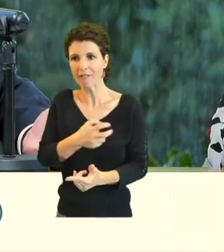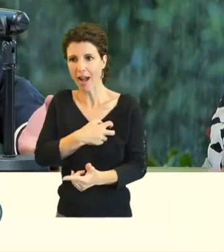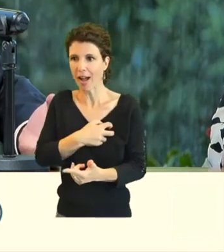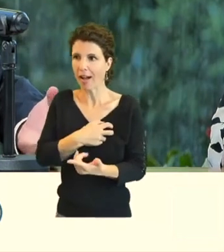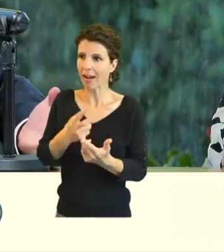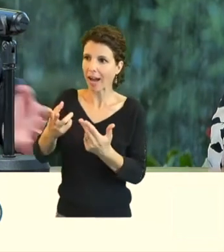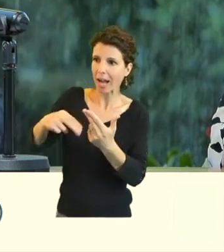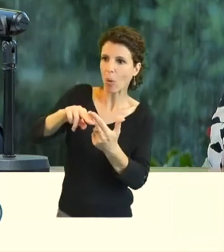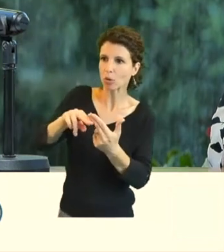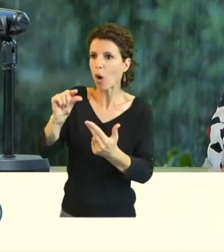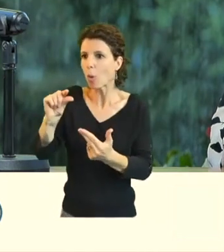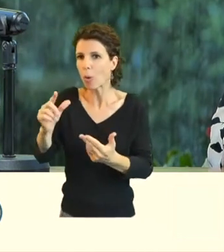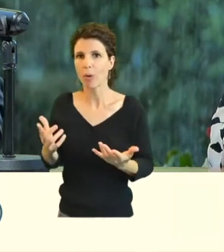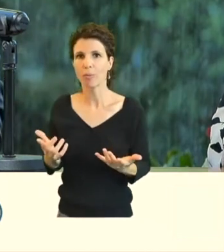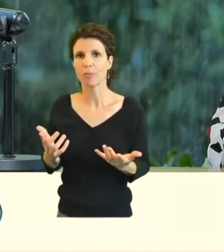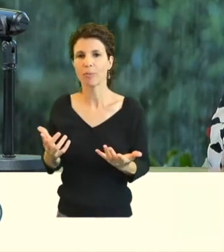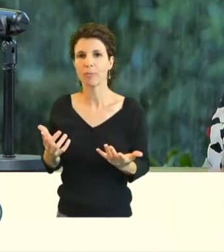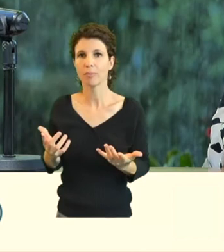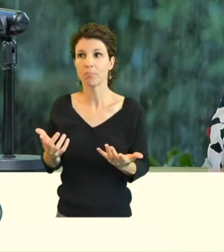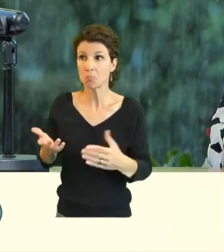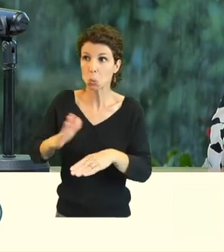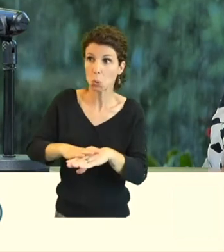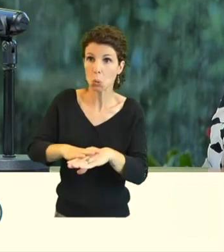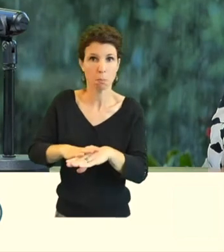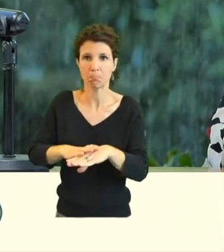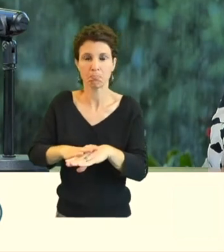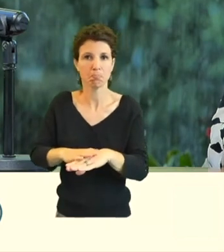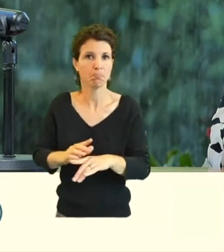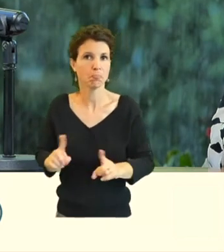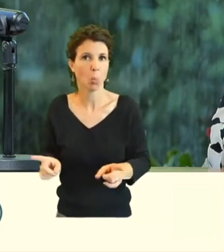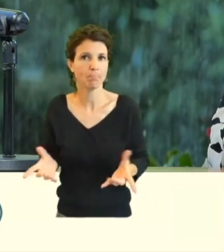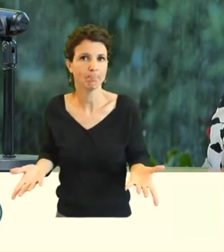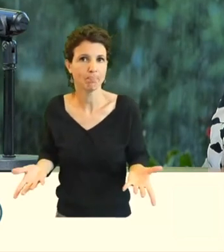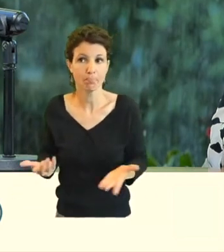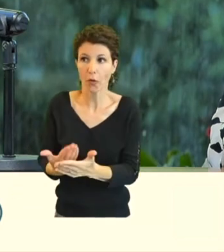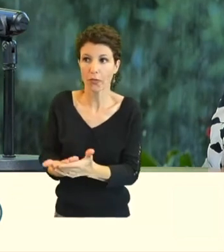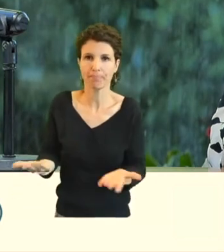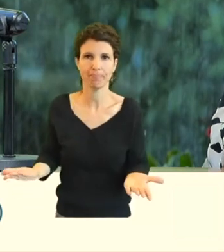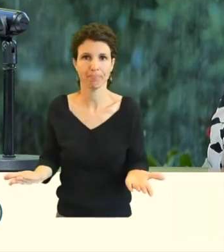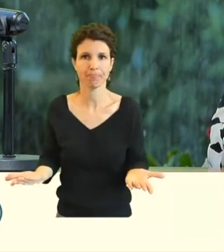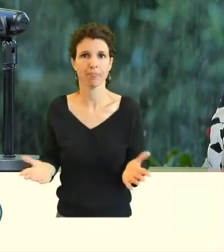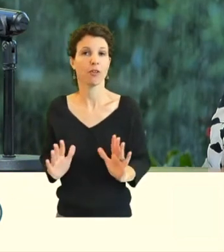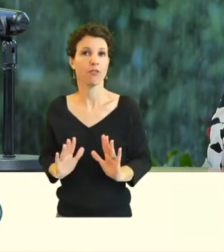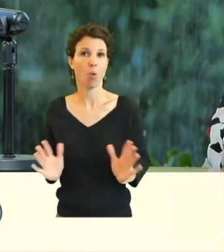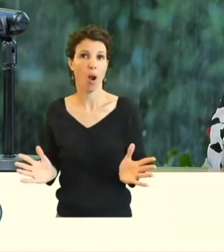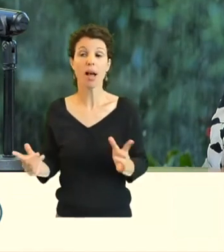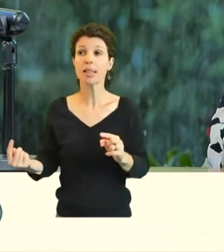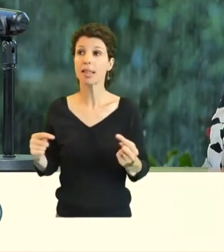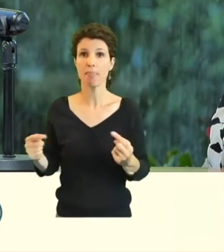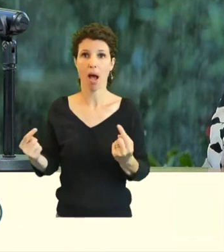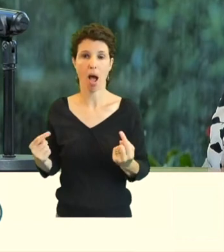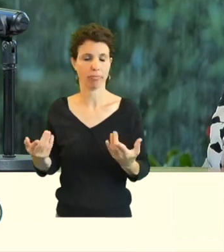réponse. Voilà. Ce qui ne semble pas être le cas vraiment. Voilà. Donc, le débat étant